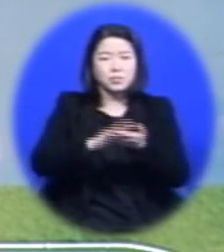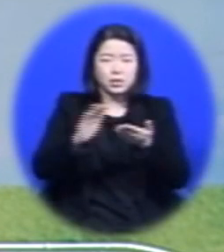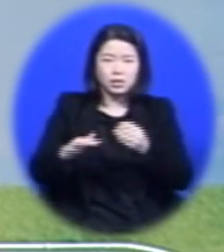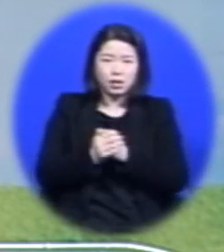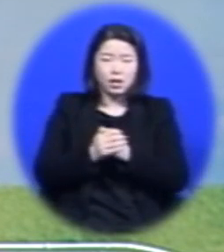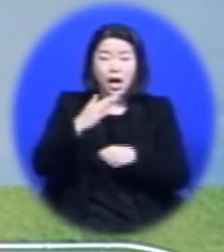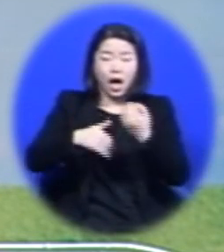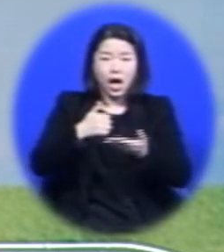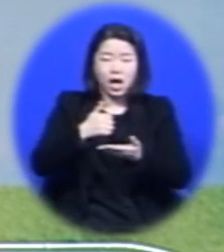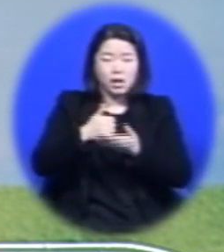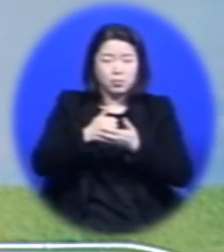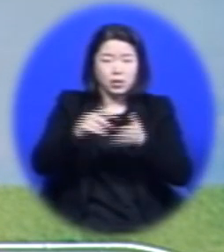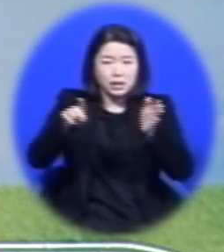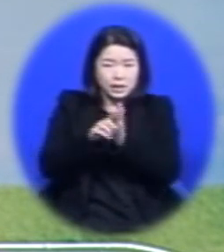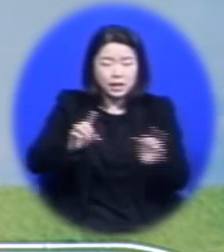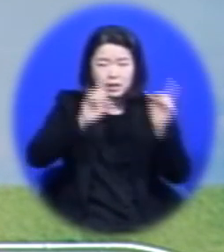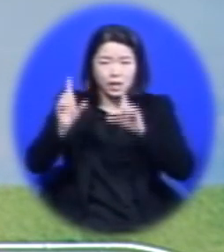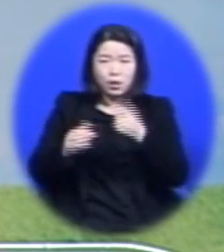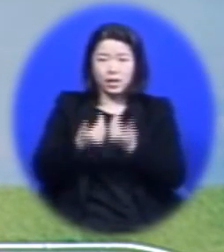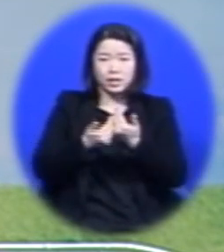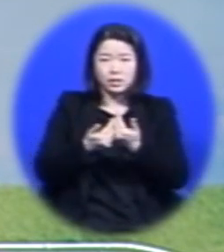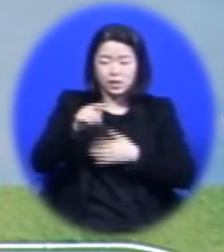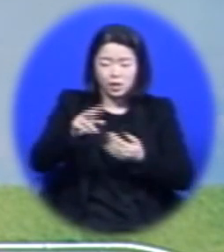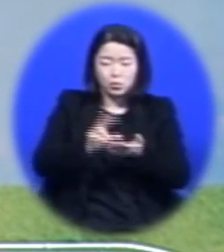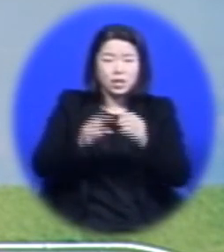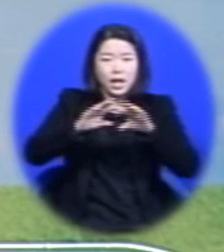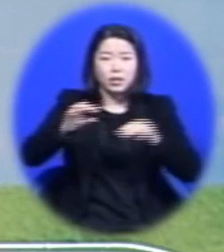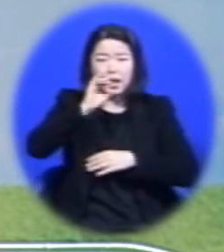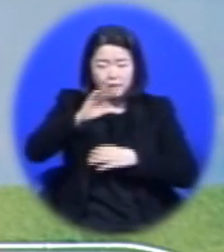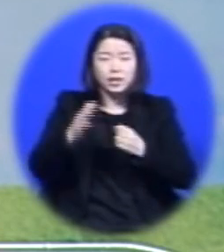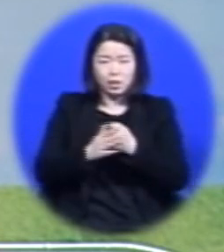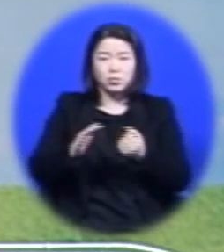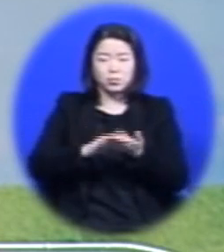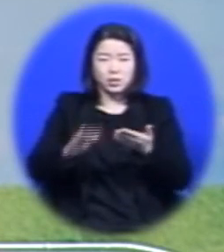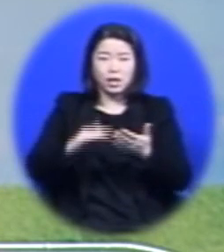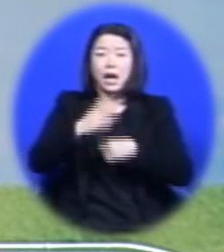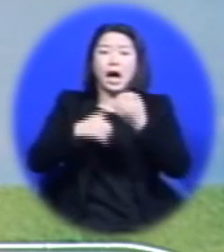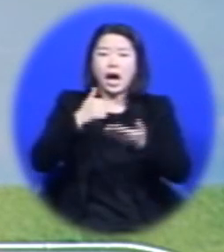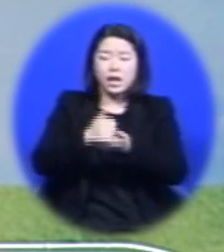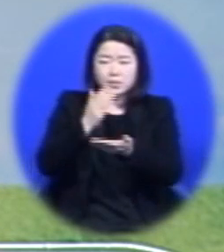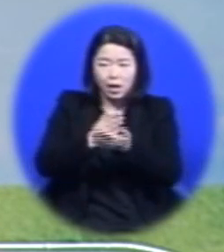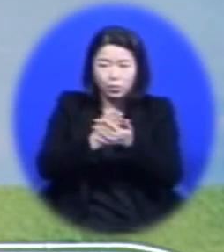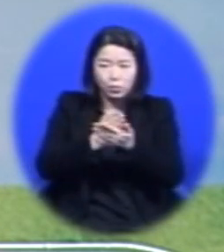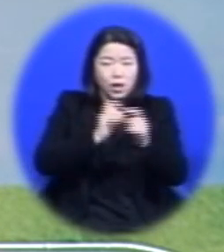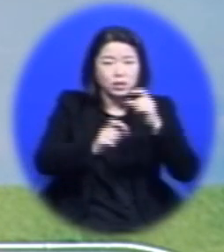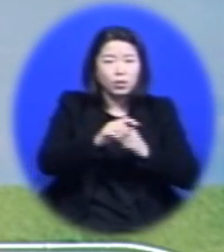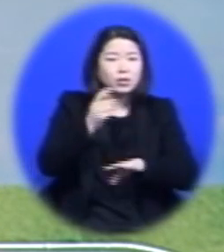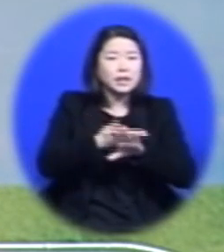신앙생활의 갈등은 다이 문제가 해결이 안되니까 오는겁니다 다시 말하면 하나님 말고 뭐 하나 더 있어야